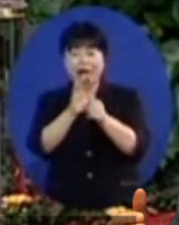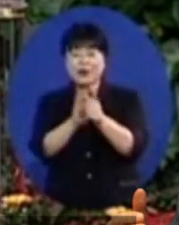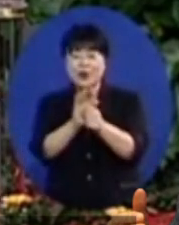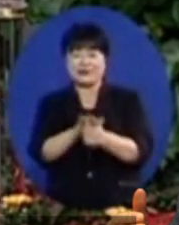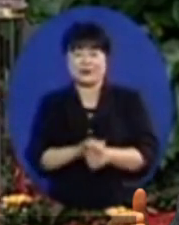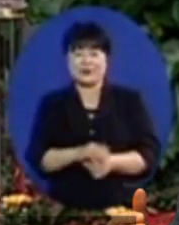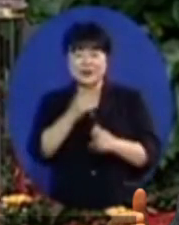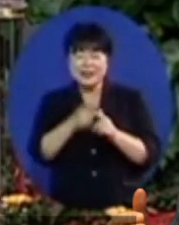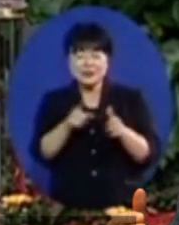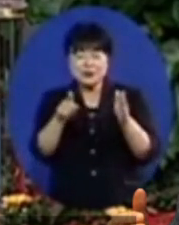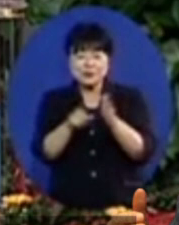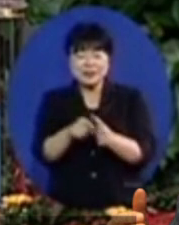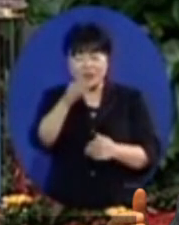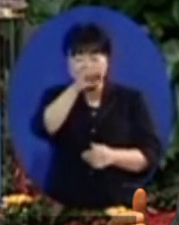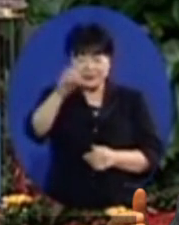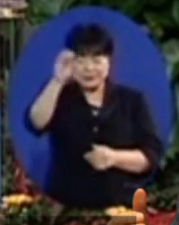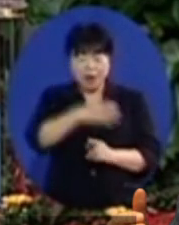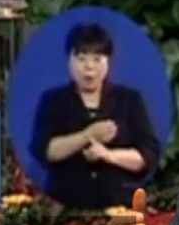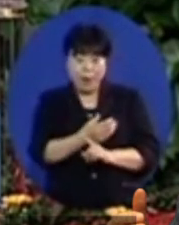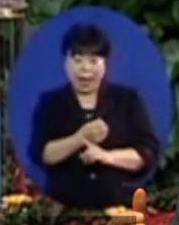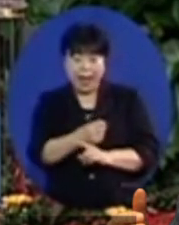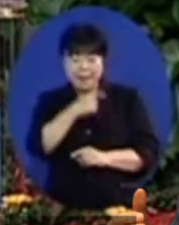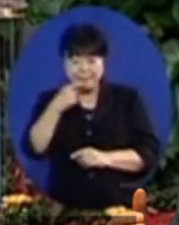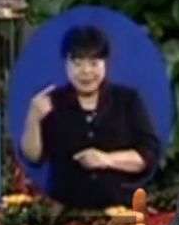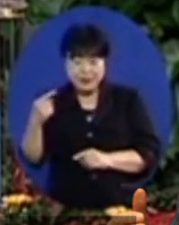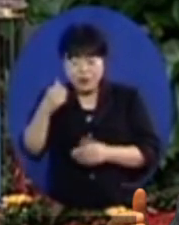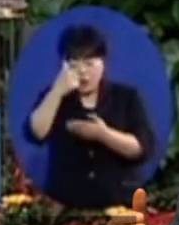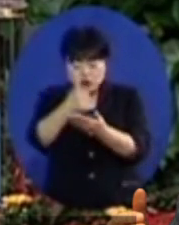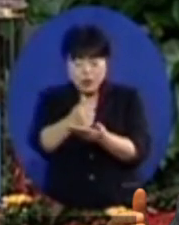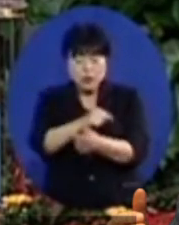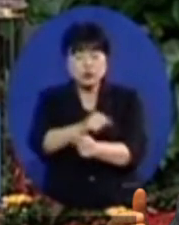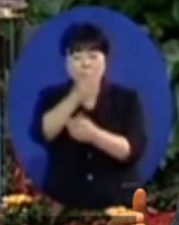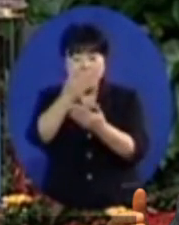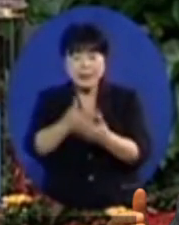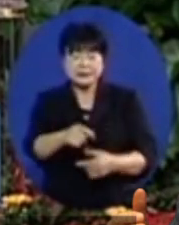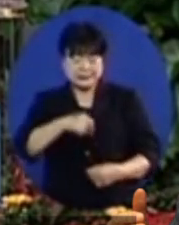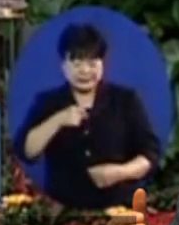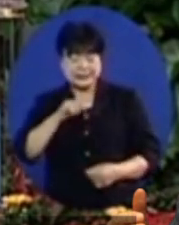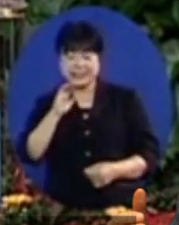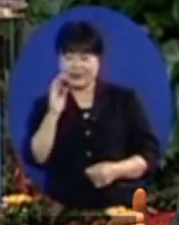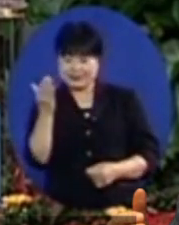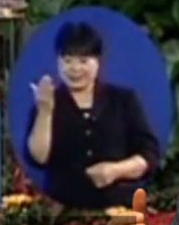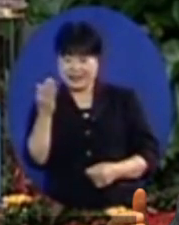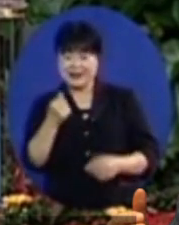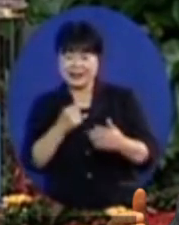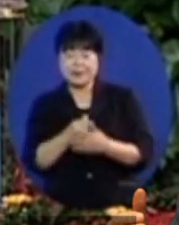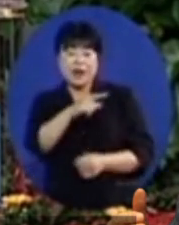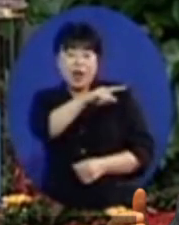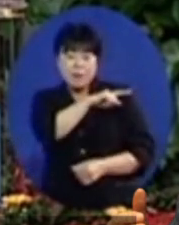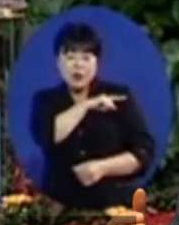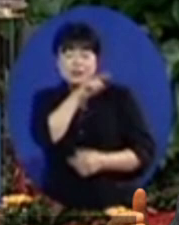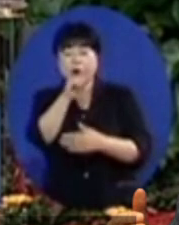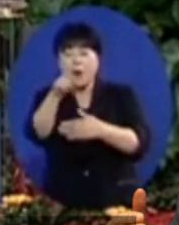우리 예수님의 십자가 보배로운 피로 모든 죄를 용서받은 의인입니다. 그러므로 우리는 먼저